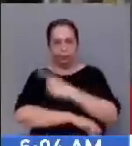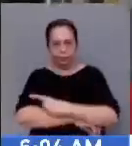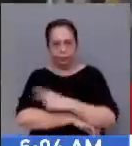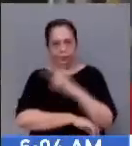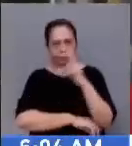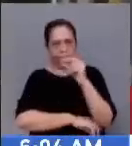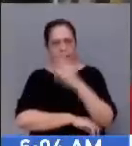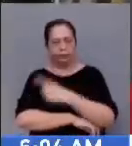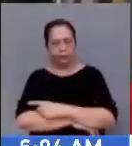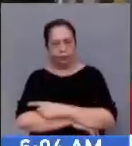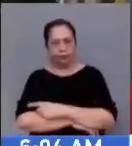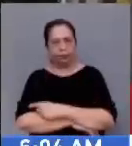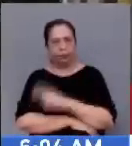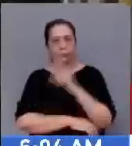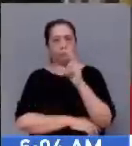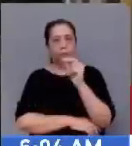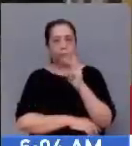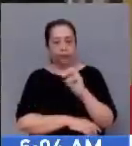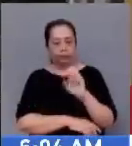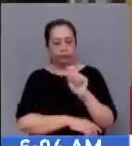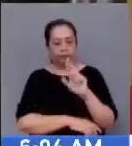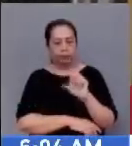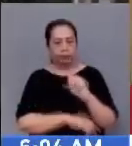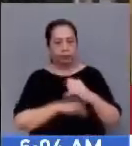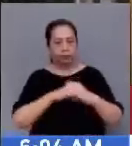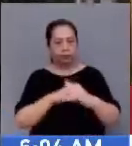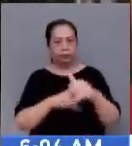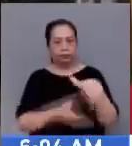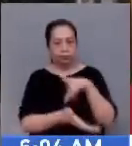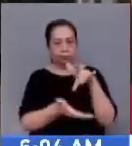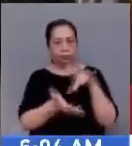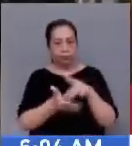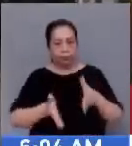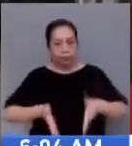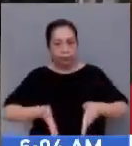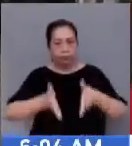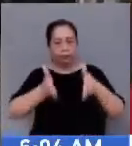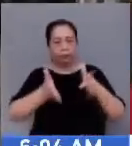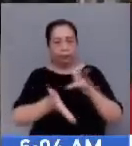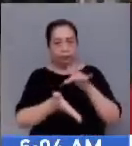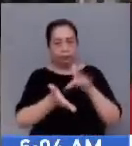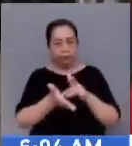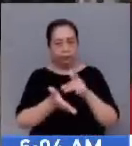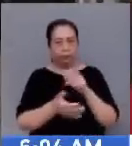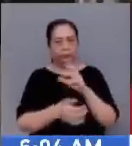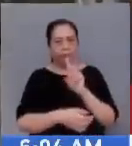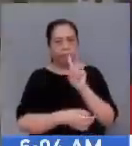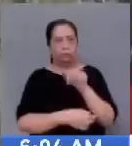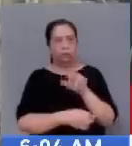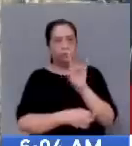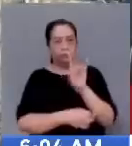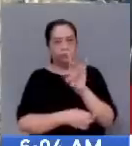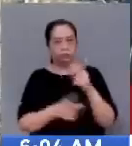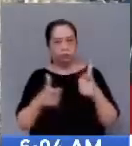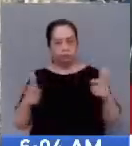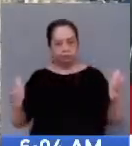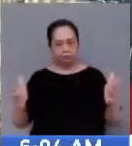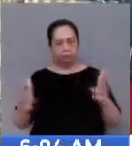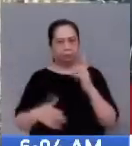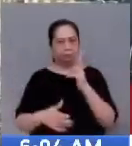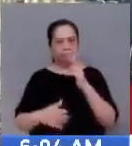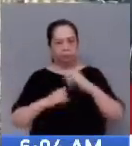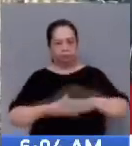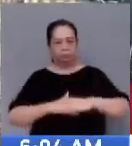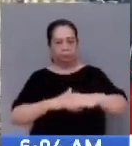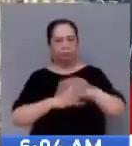30 meters ang haba, itong middle span na to. 30 meters saka 2.7 yung lapad. Opo. Girder